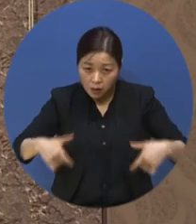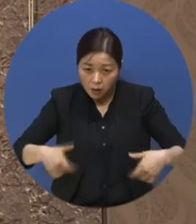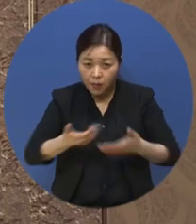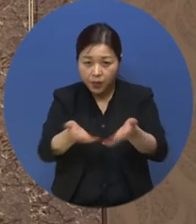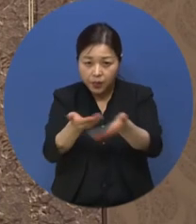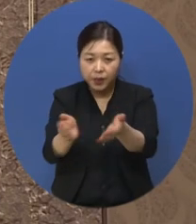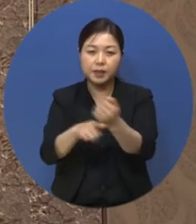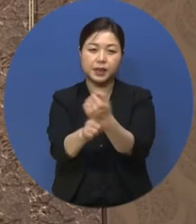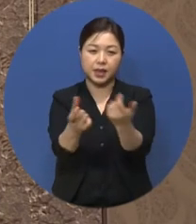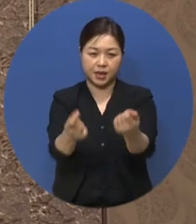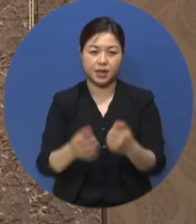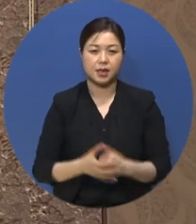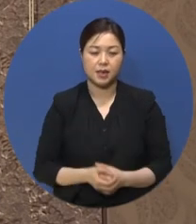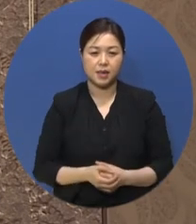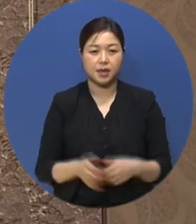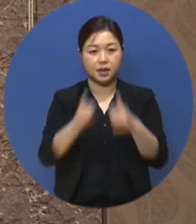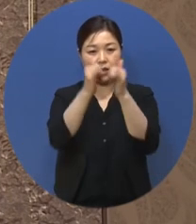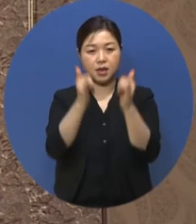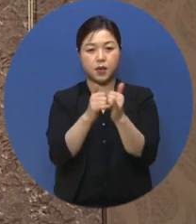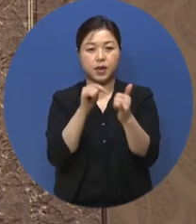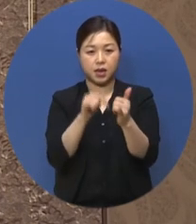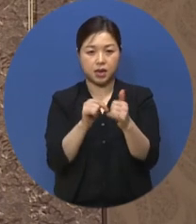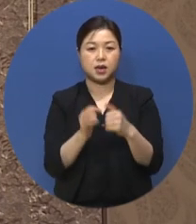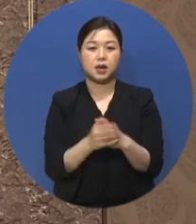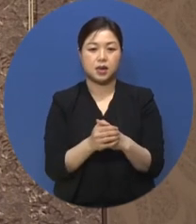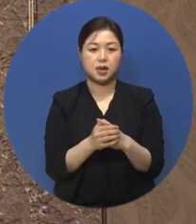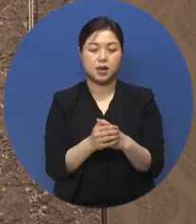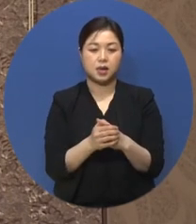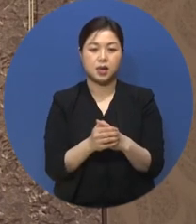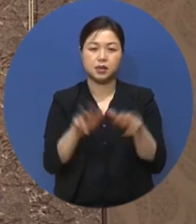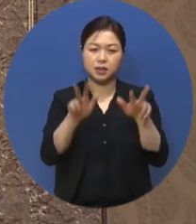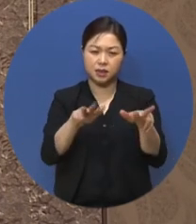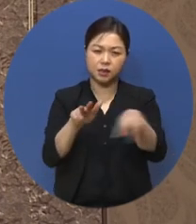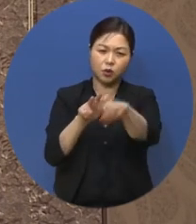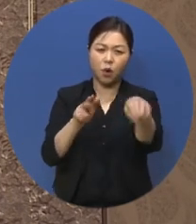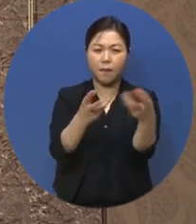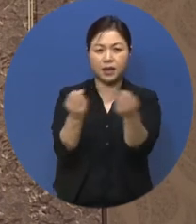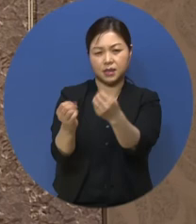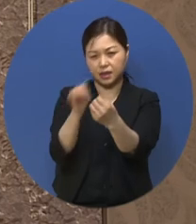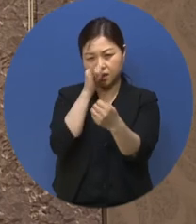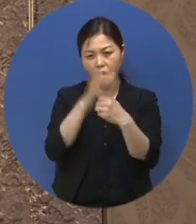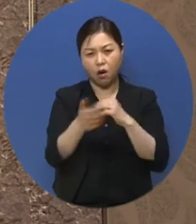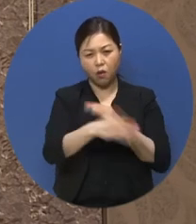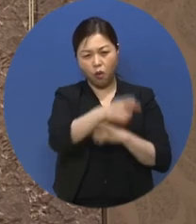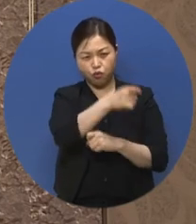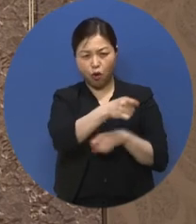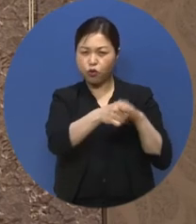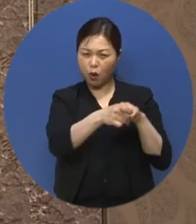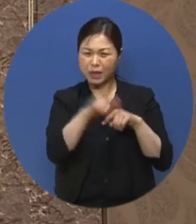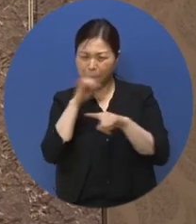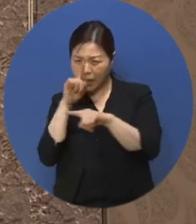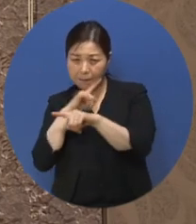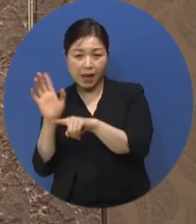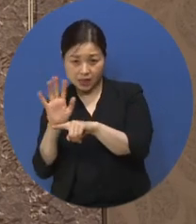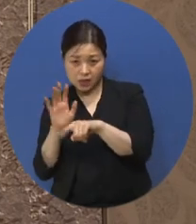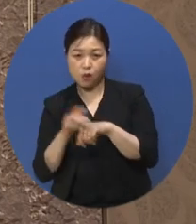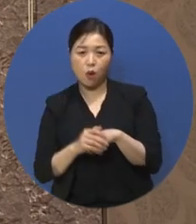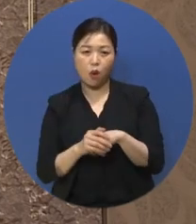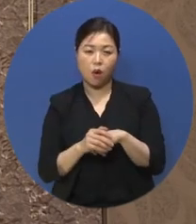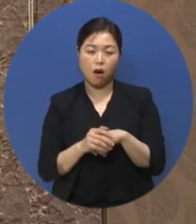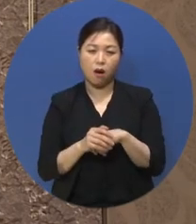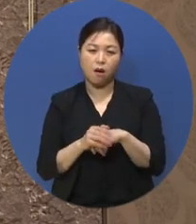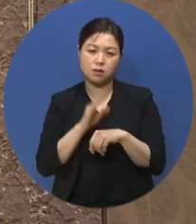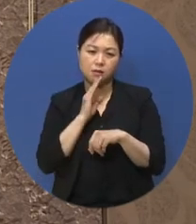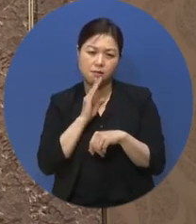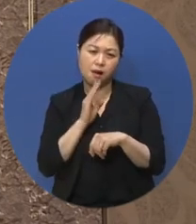네. 우리 사회가 그런 분들이 지금도 많아요. 예. 공무원들도 다 나쁘다고 그런 건 아니고 다